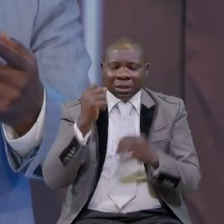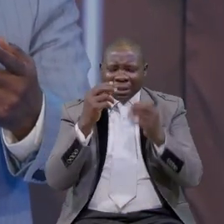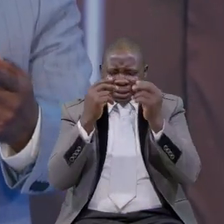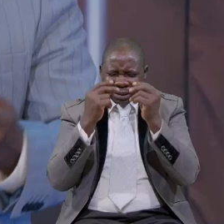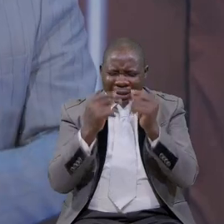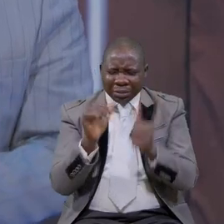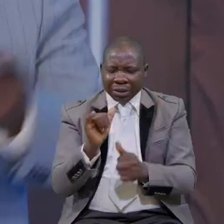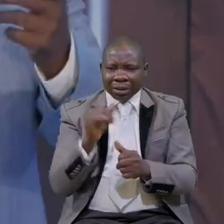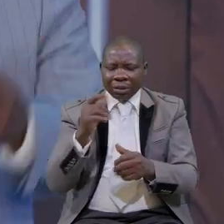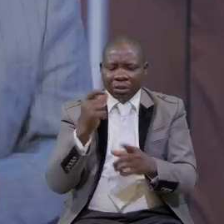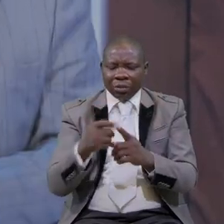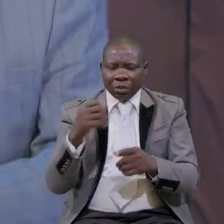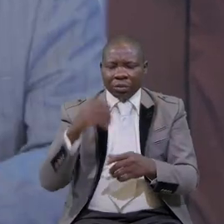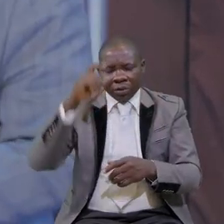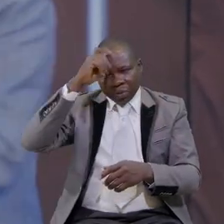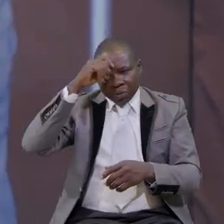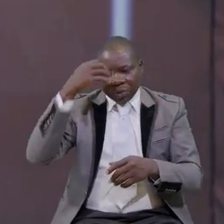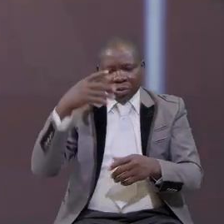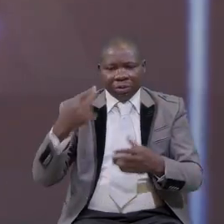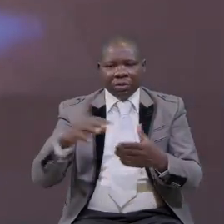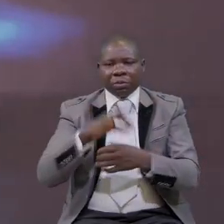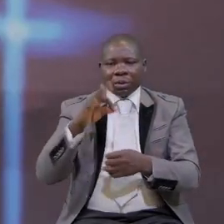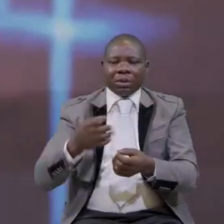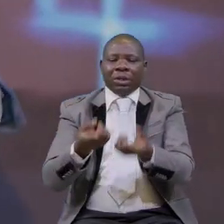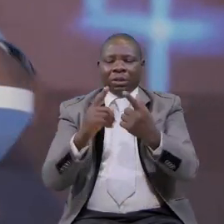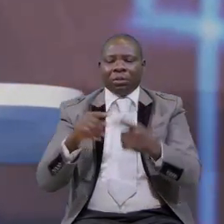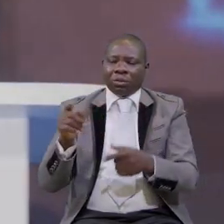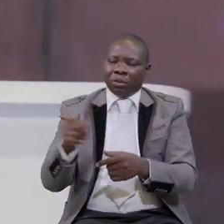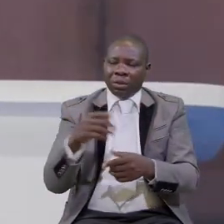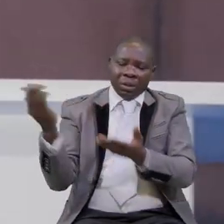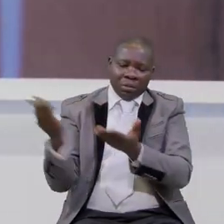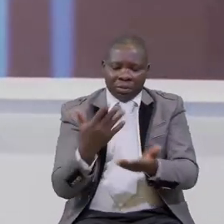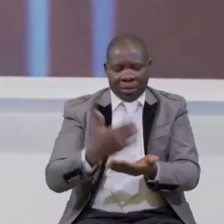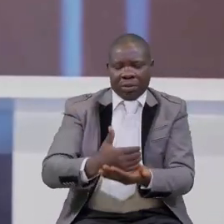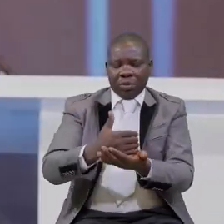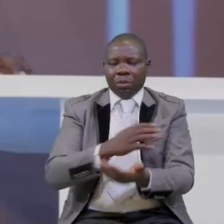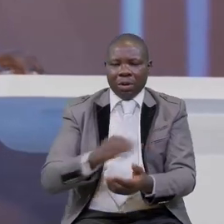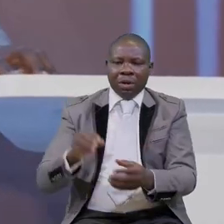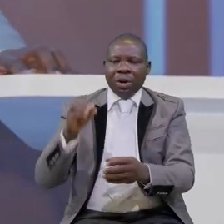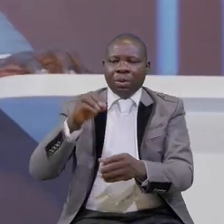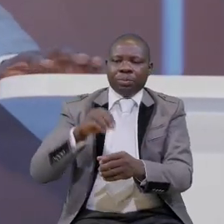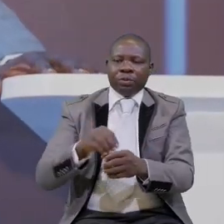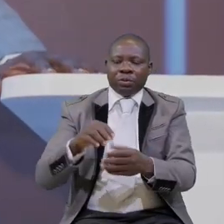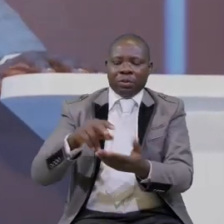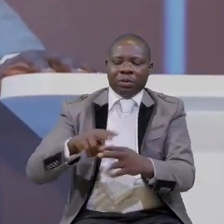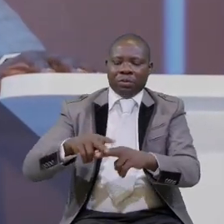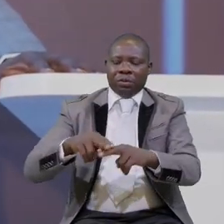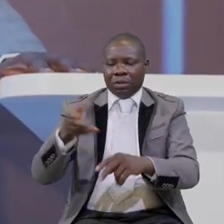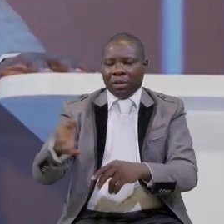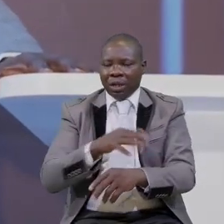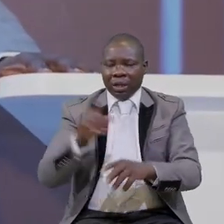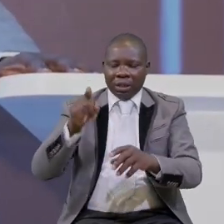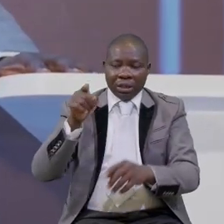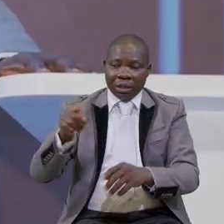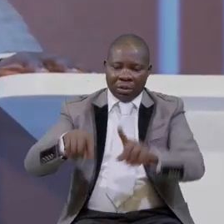Immédiatement, la parole de sagesse, l'esprit de sagesse, amenez-moi un peu de sel. Il a là